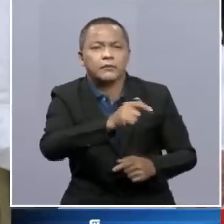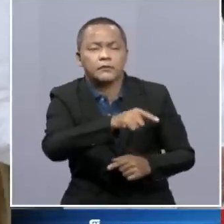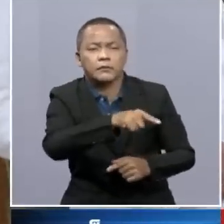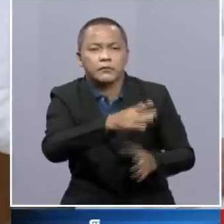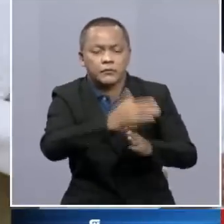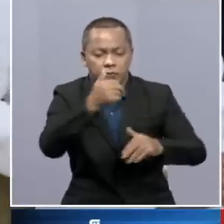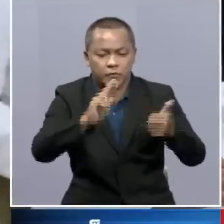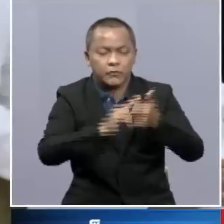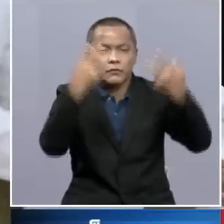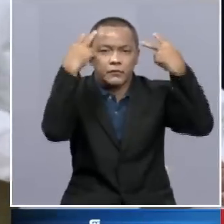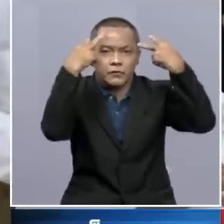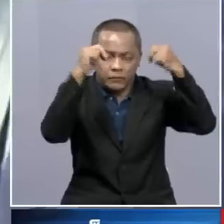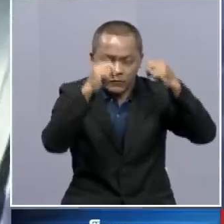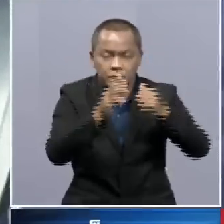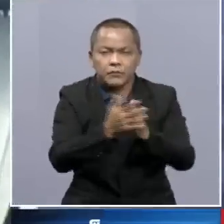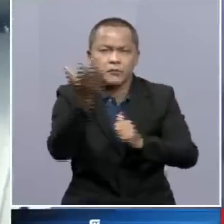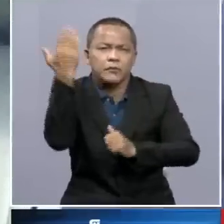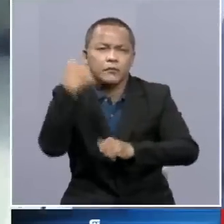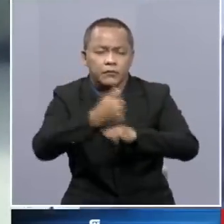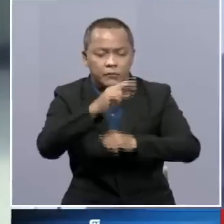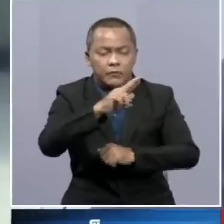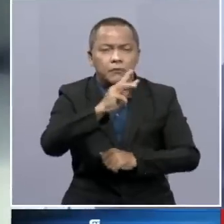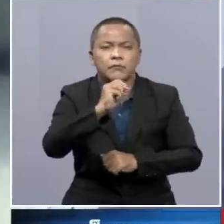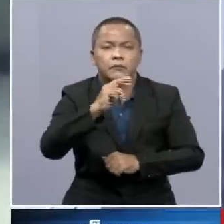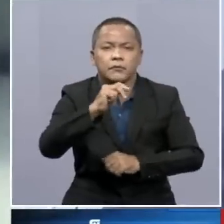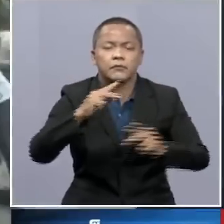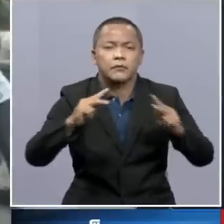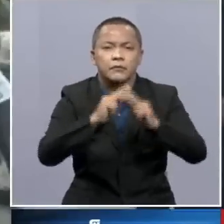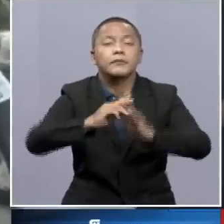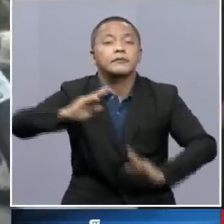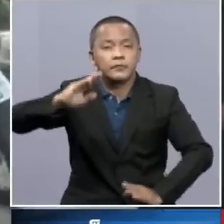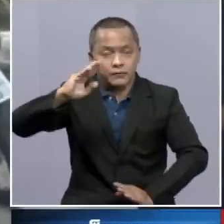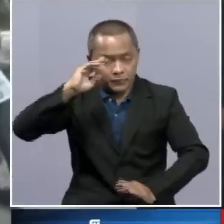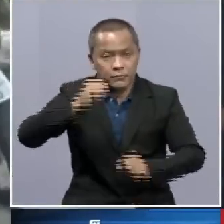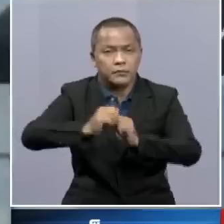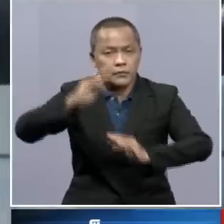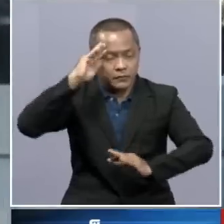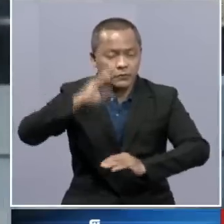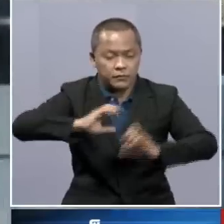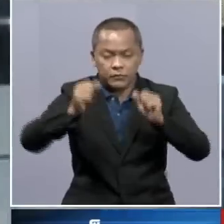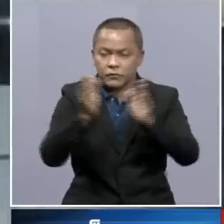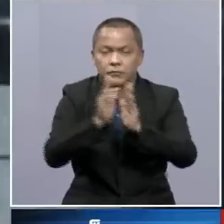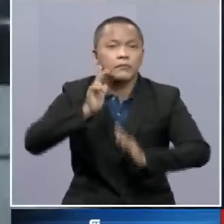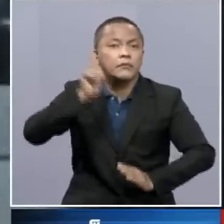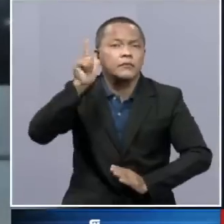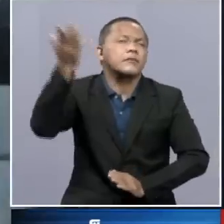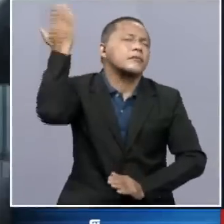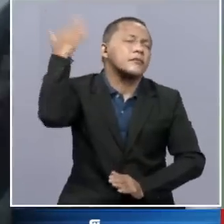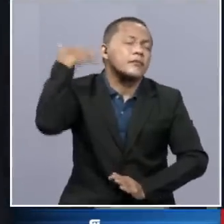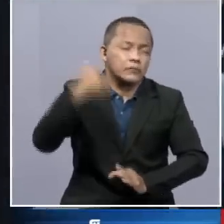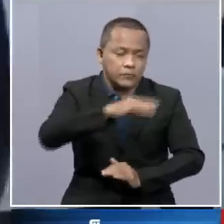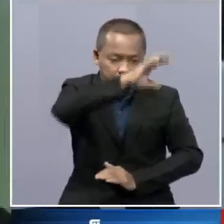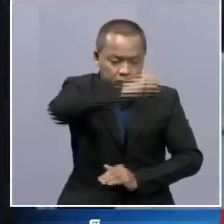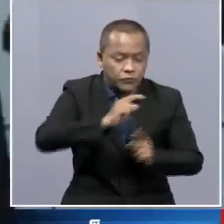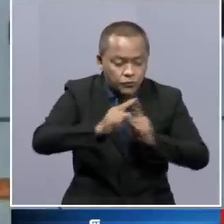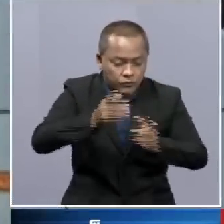อดีตรองนายกแล้วก็เคยเป็นรัฐมนตรีว่าการกระทรวงกลาโหมยุครัฐบาลของพรรคไทยรักไทยสมัยของทักษิณชินวัตรนะครับไป